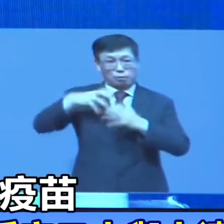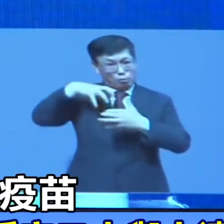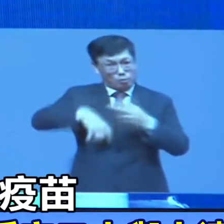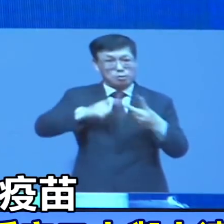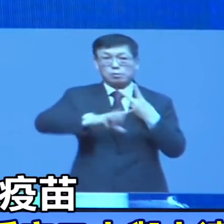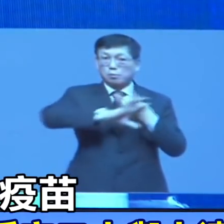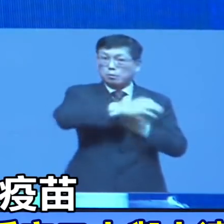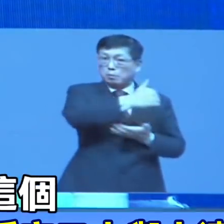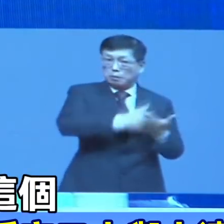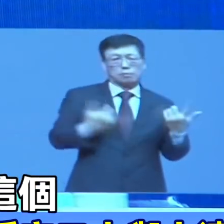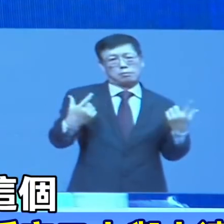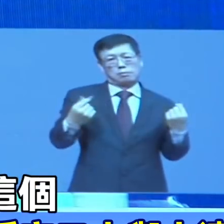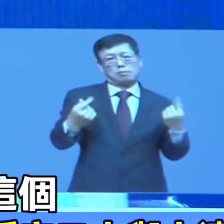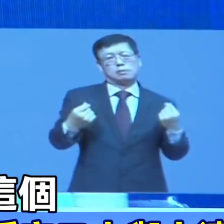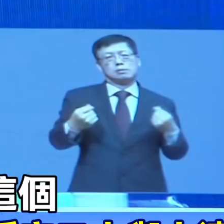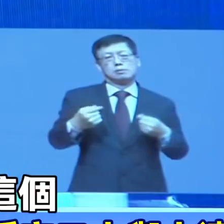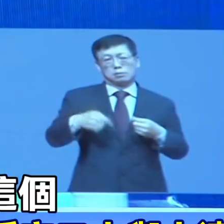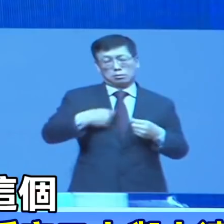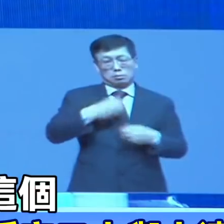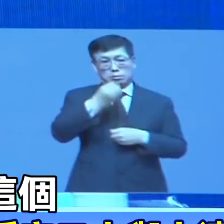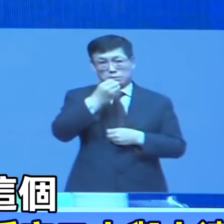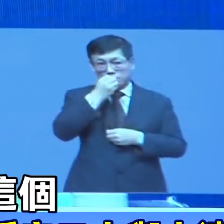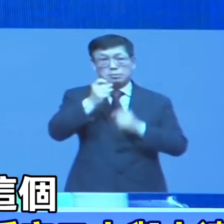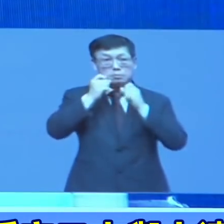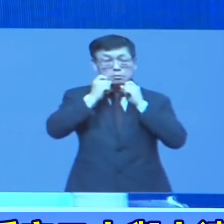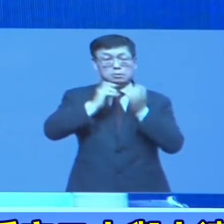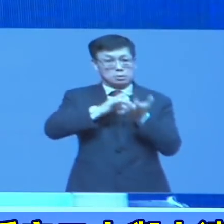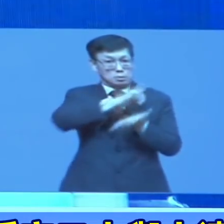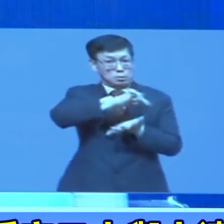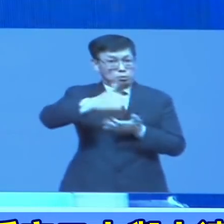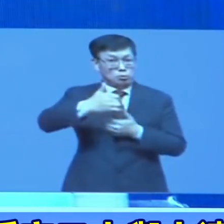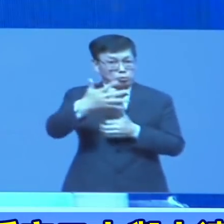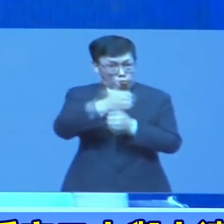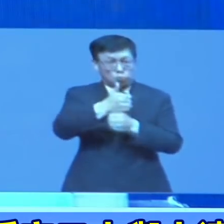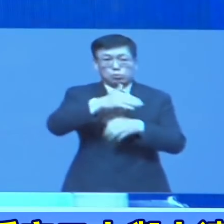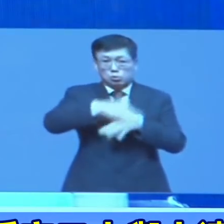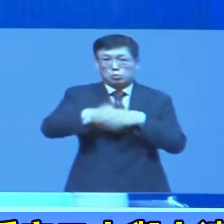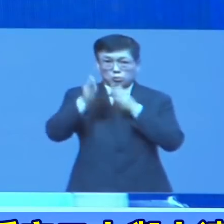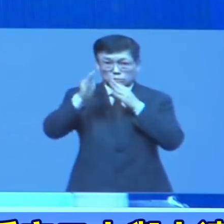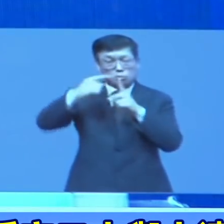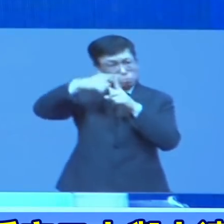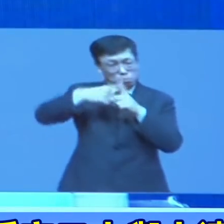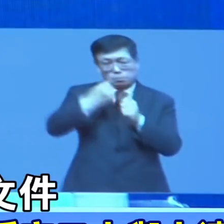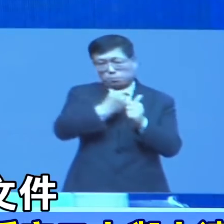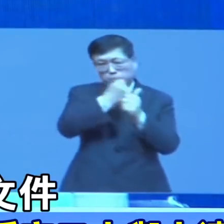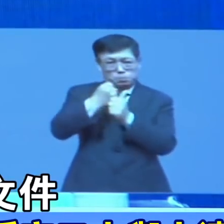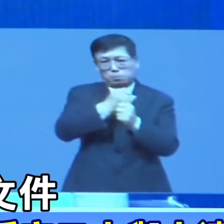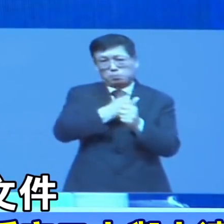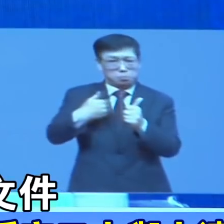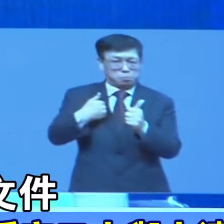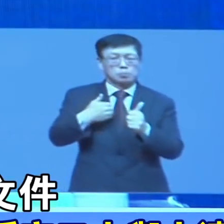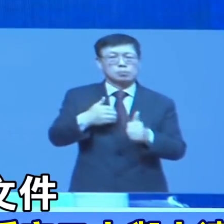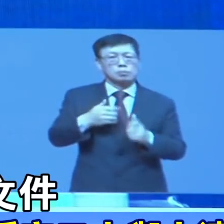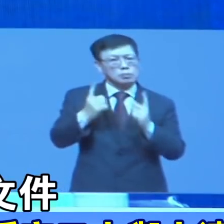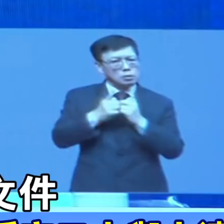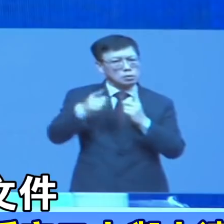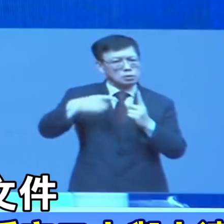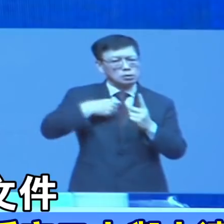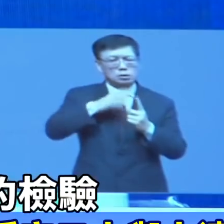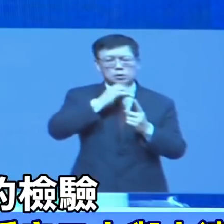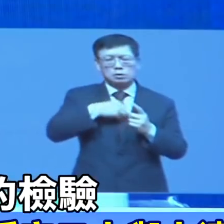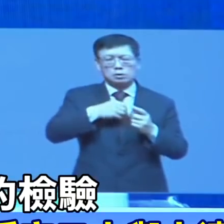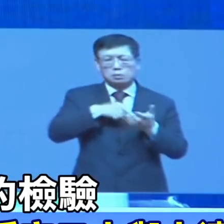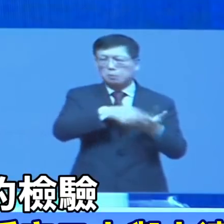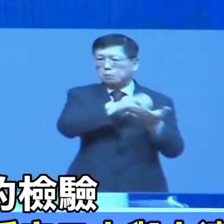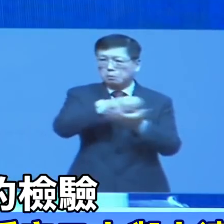是进口的疫苗，那我们的食药署都会对这个品质会有把关哦，会针对它的这个申请的文